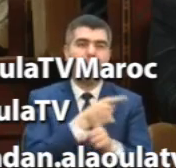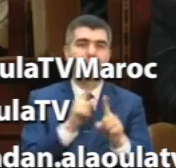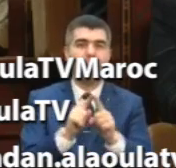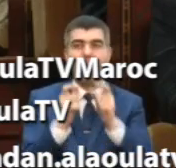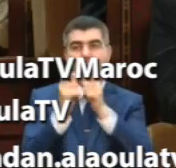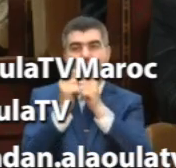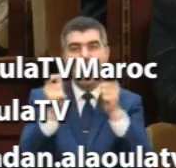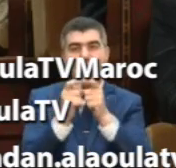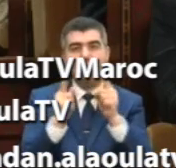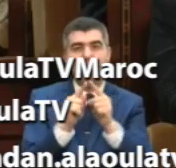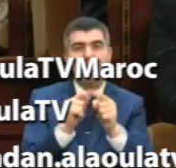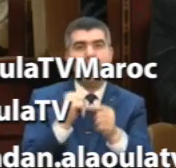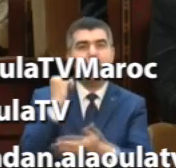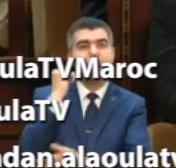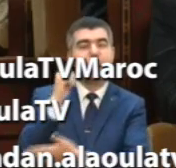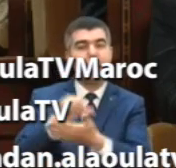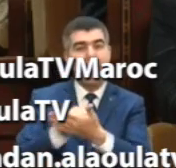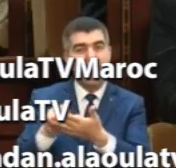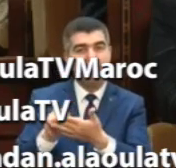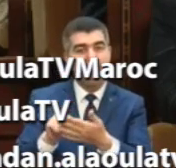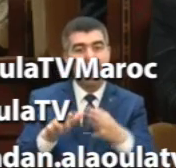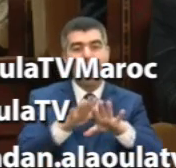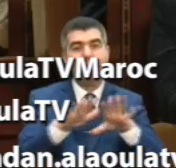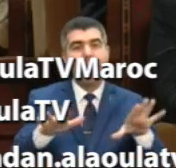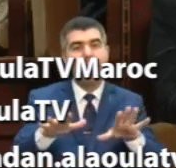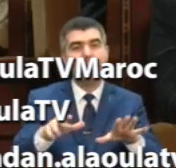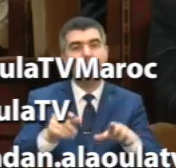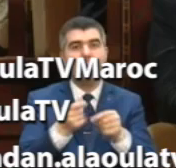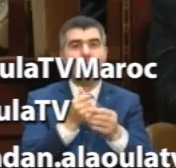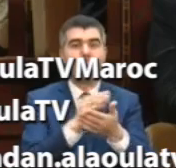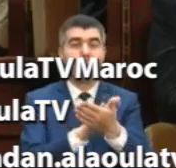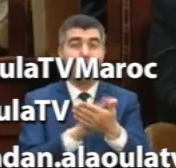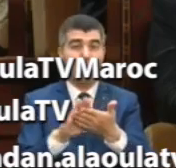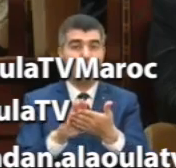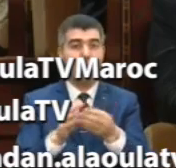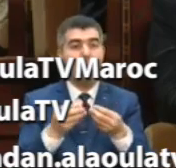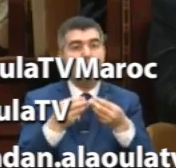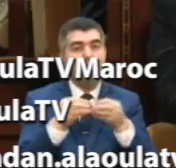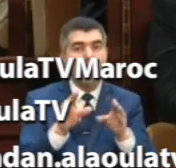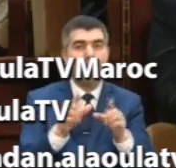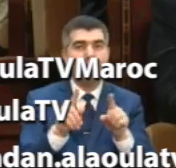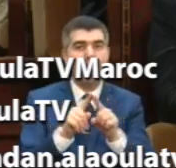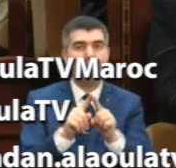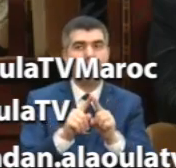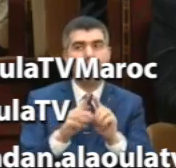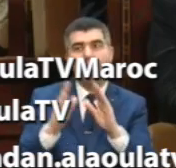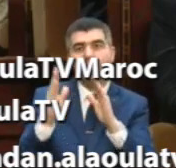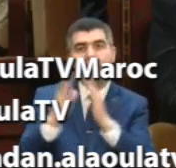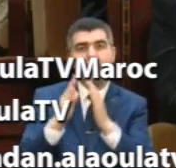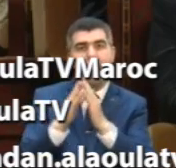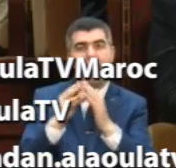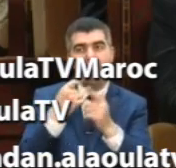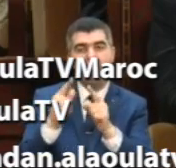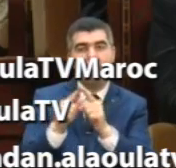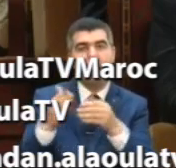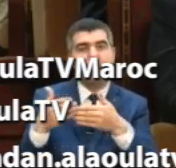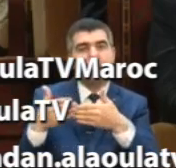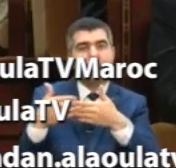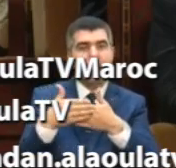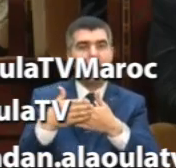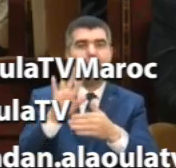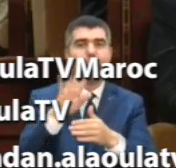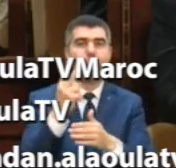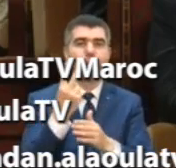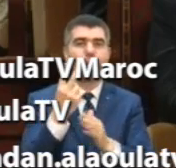تعفيهم من الضرائب، تعطيهم أراضي بأثمنة رمزية، ويجيو يبيعوا المغاربة الصنادق حاشا واش نسميهم ديور ب 25